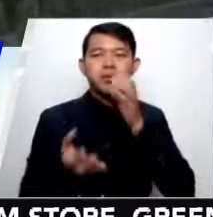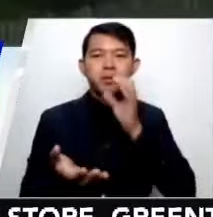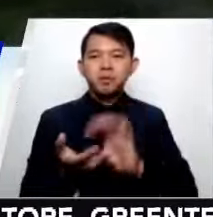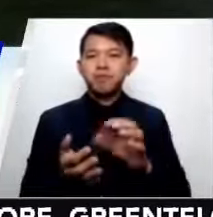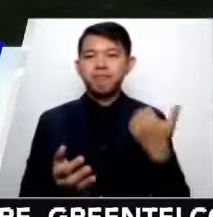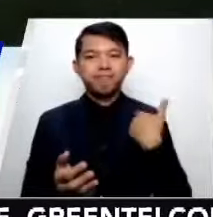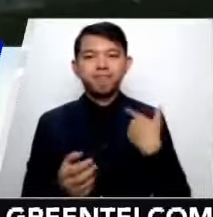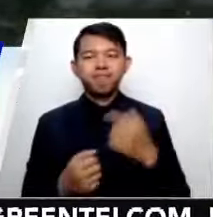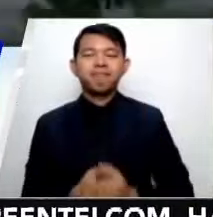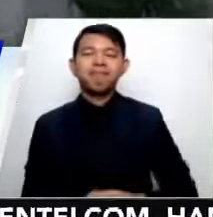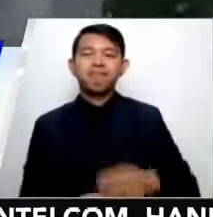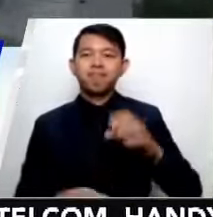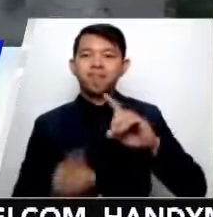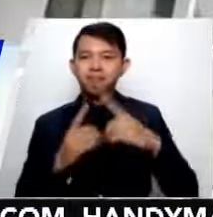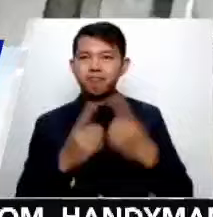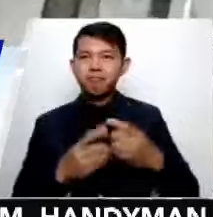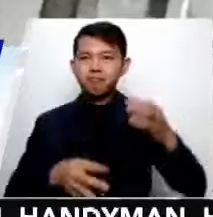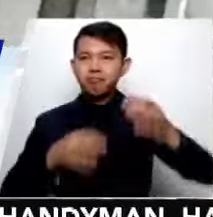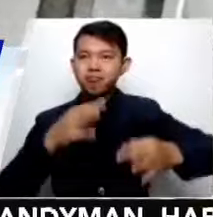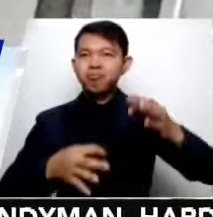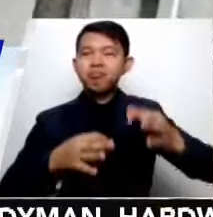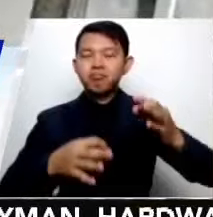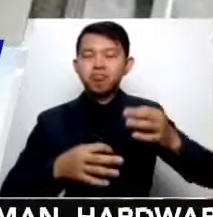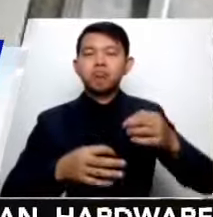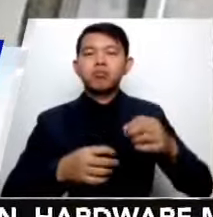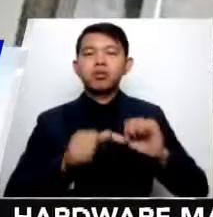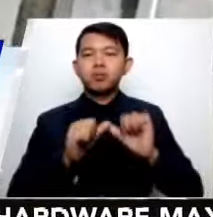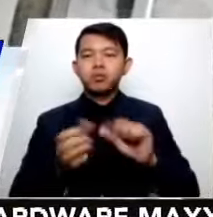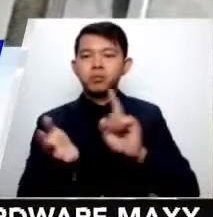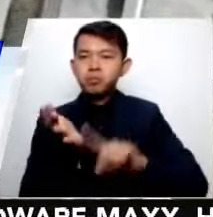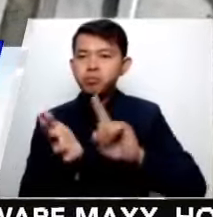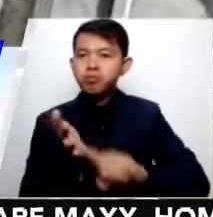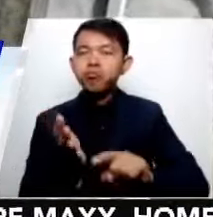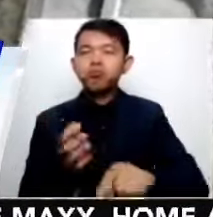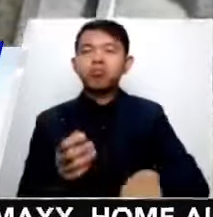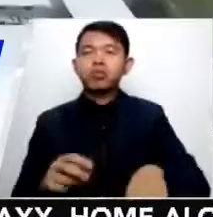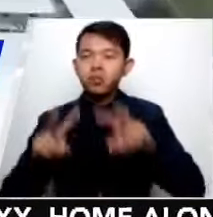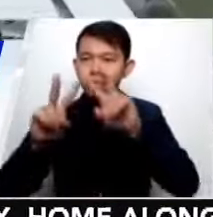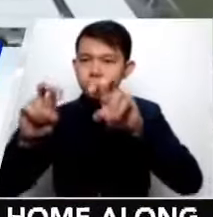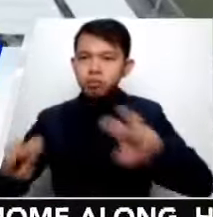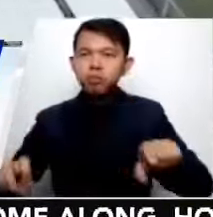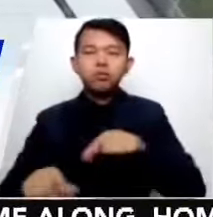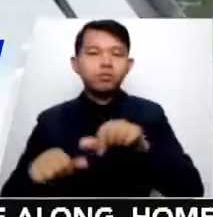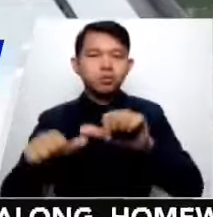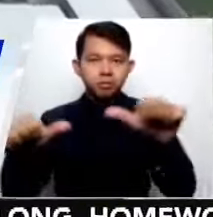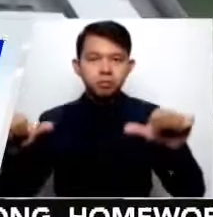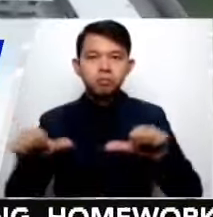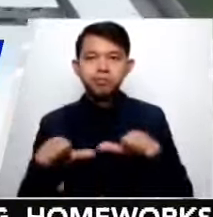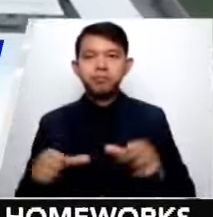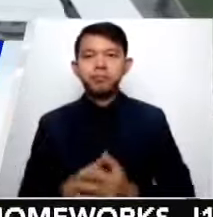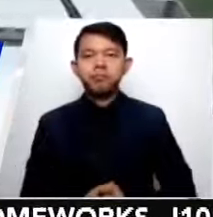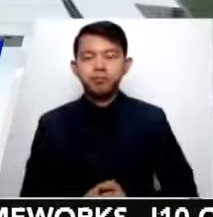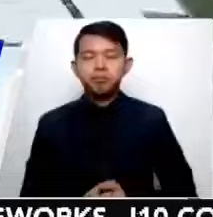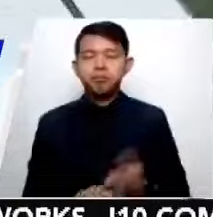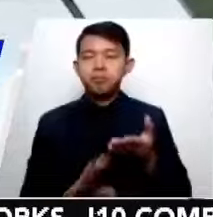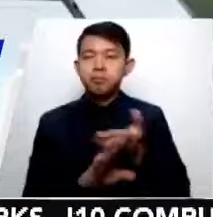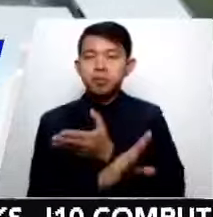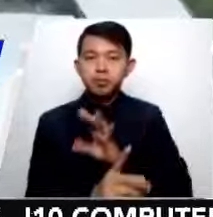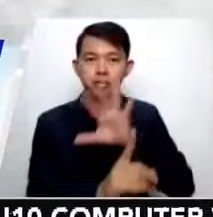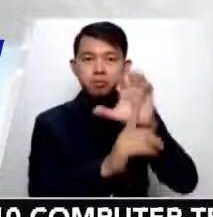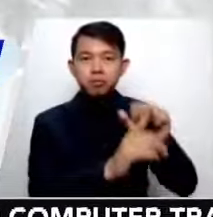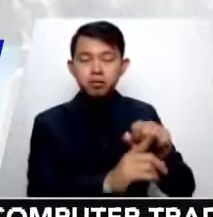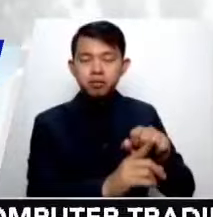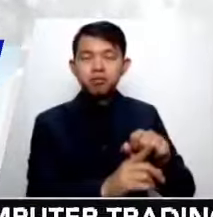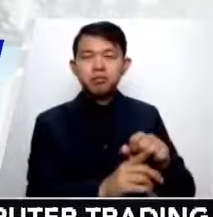habang patuloy ang pagsuyod sa mga gusali. Bago pa ang raid nitong Marso, sinalakay na rin ang compound